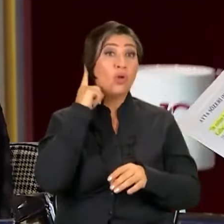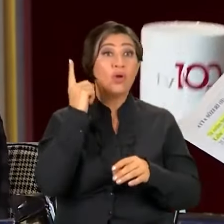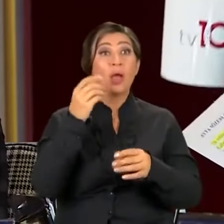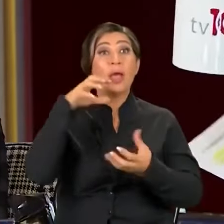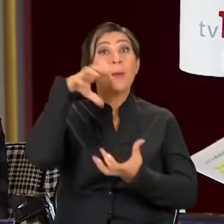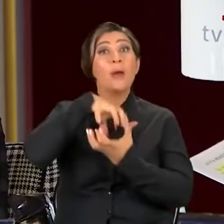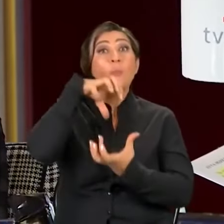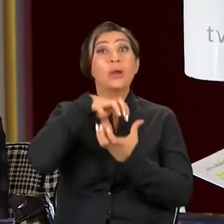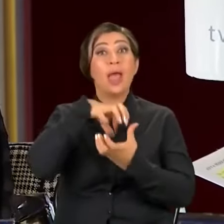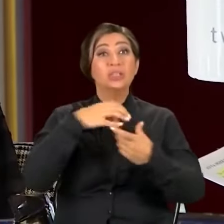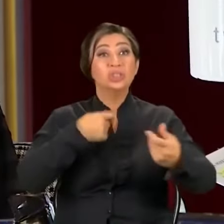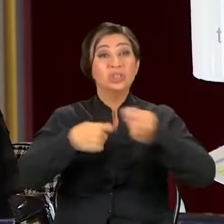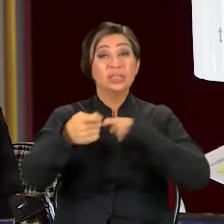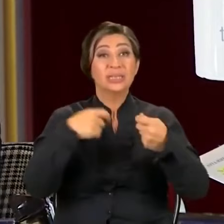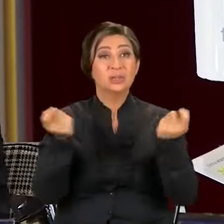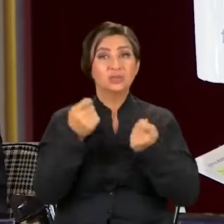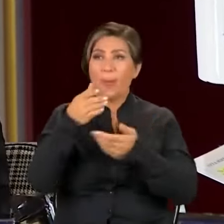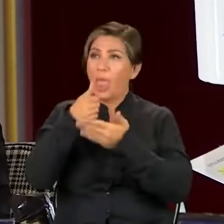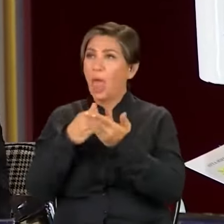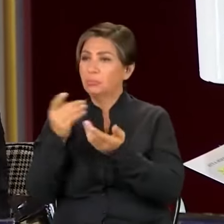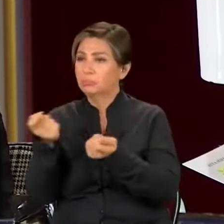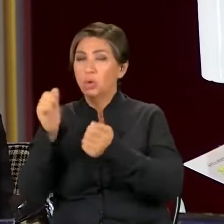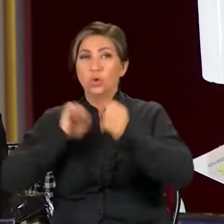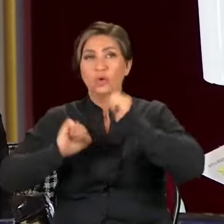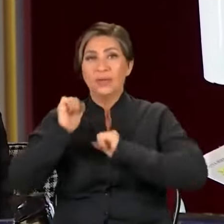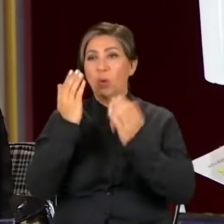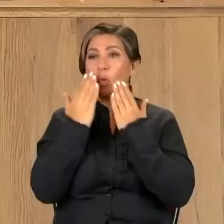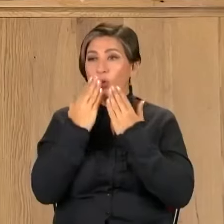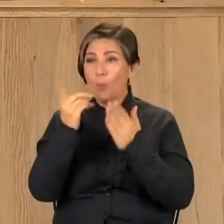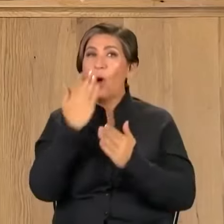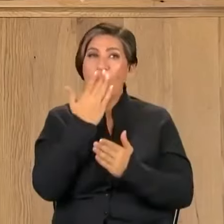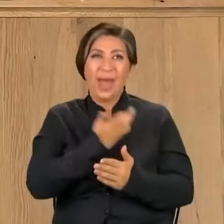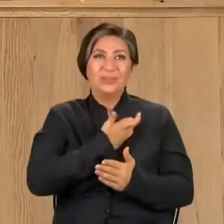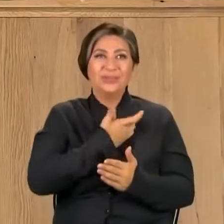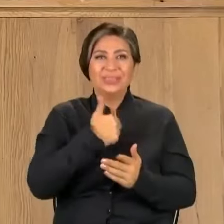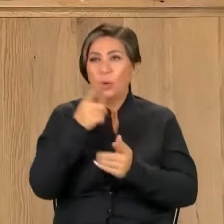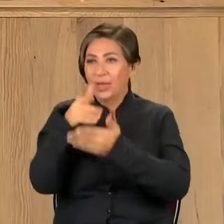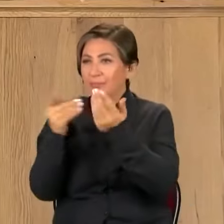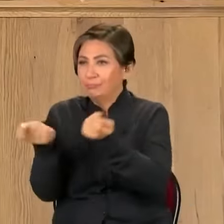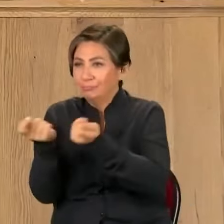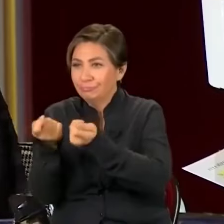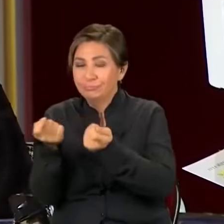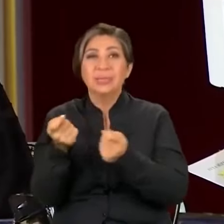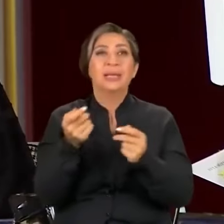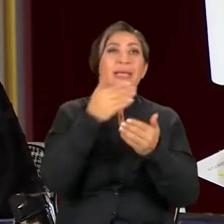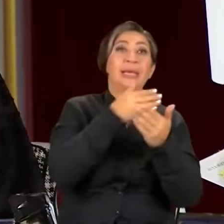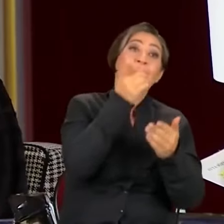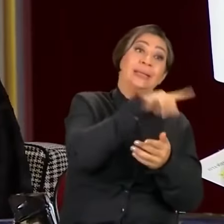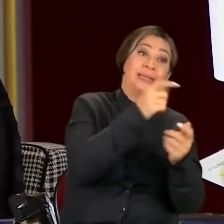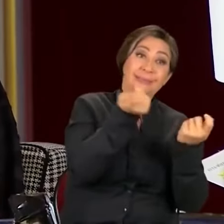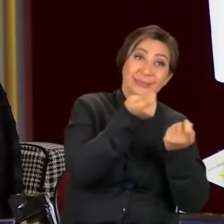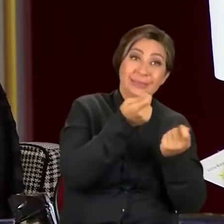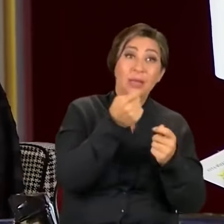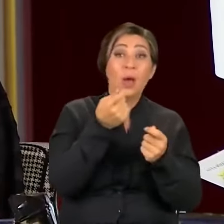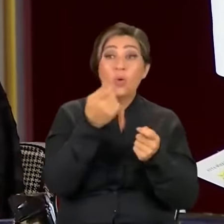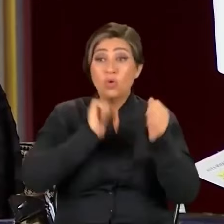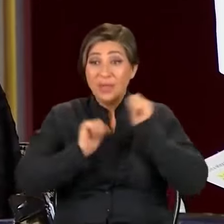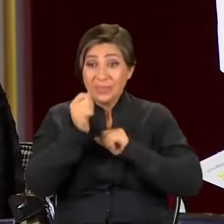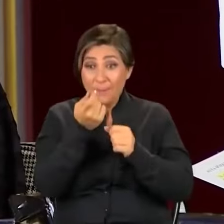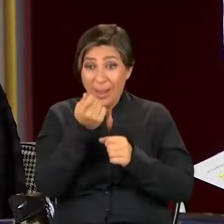şirketinde çalışıyordum o zaman. Part time üniversitede okuduğum için öğrenci olarak. Ve üniversiteyi ayıracak